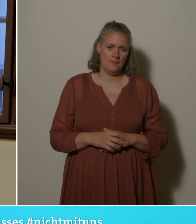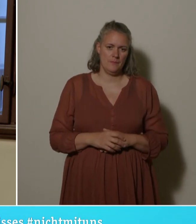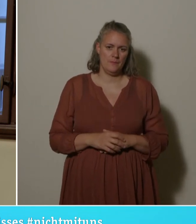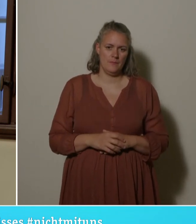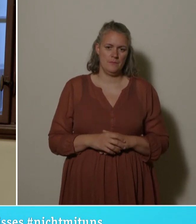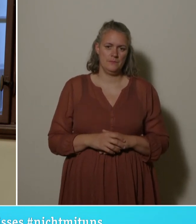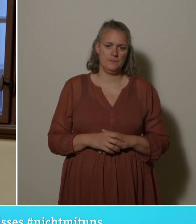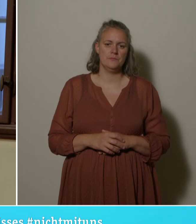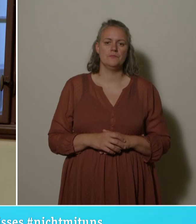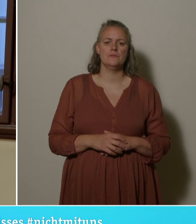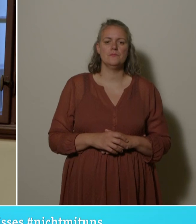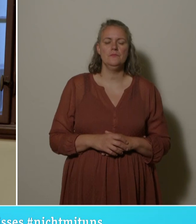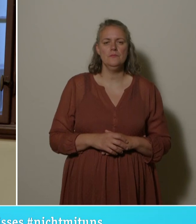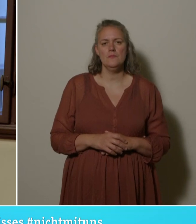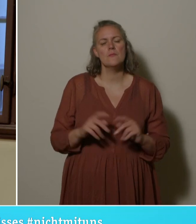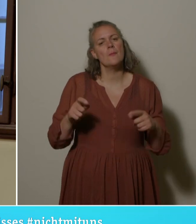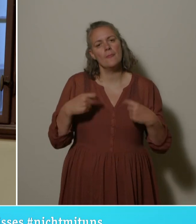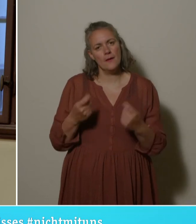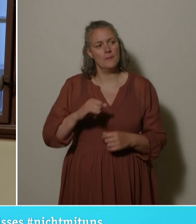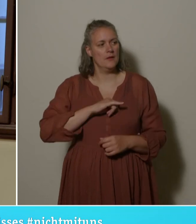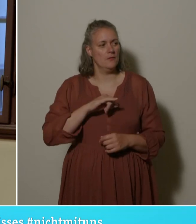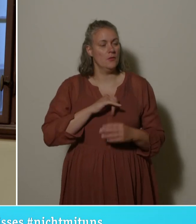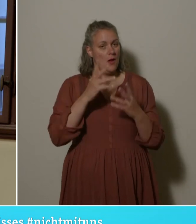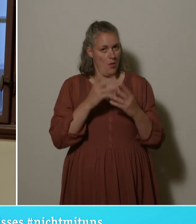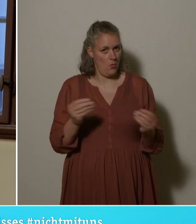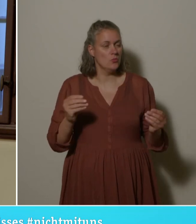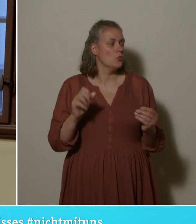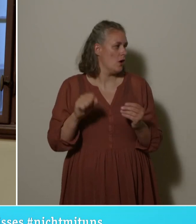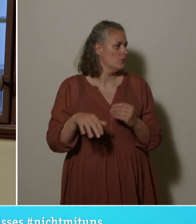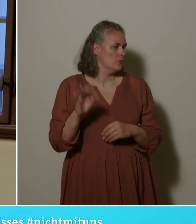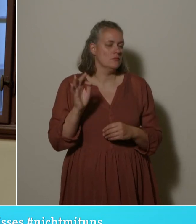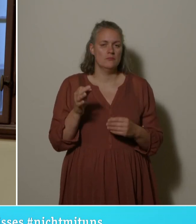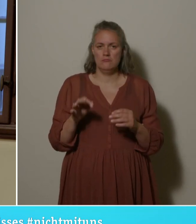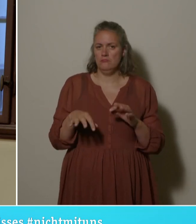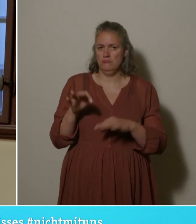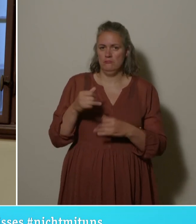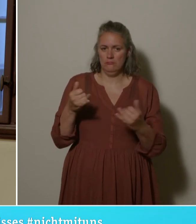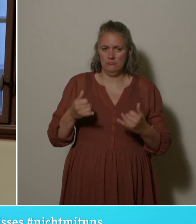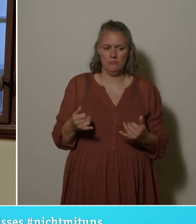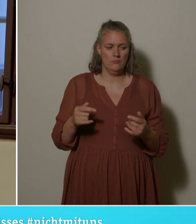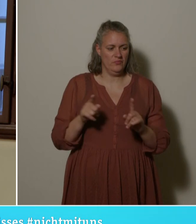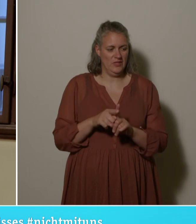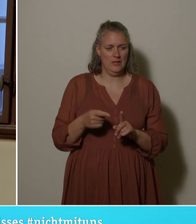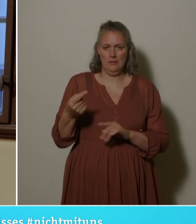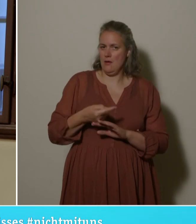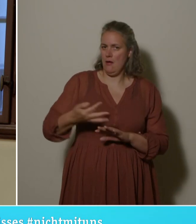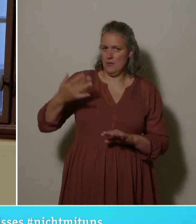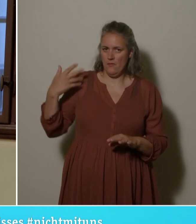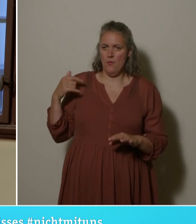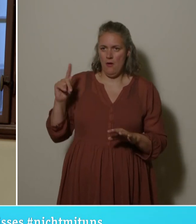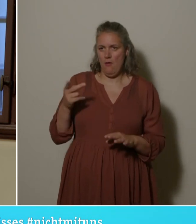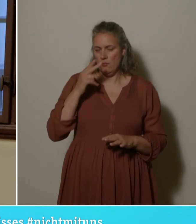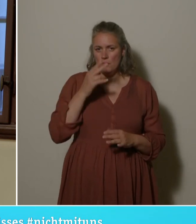Es gibt individuelle Lösungen, die werden gefunden, im gleichen Ausmaß wie in den Jahren zuvor. Ein